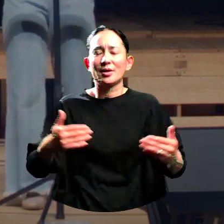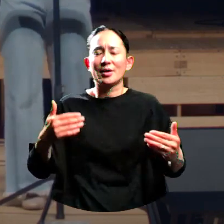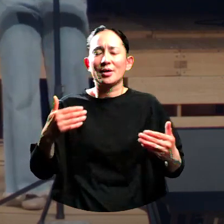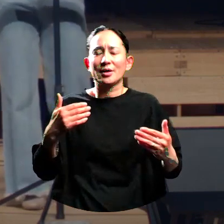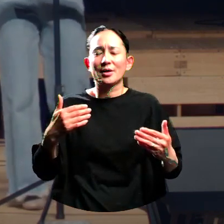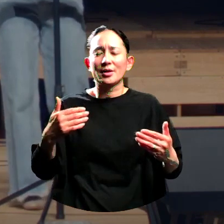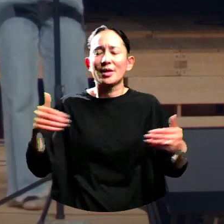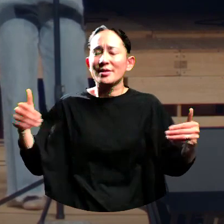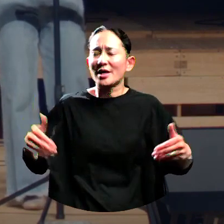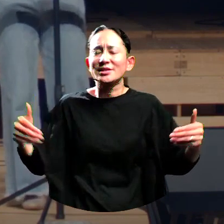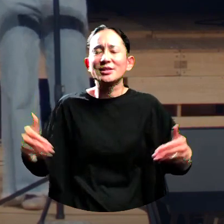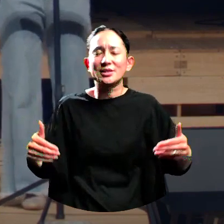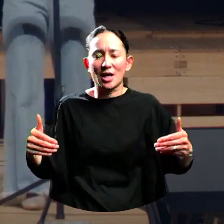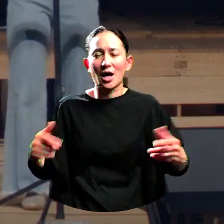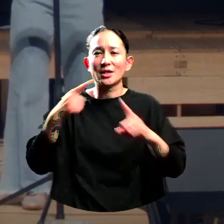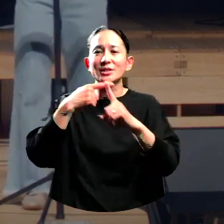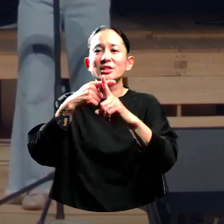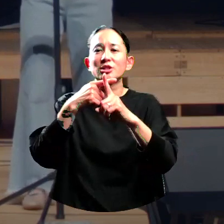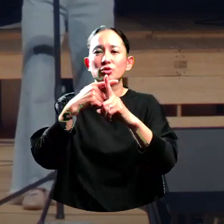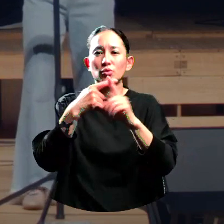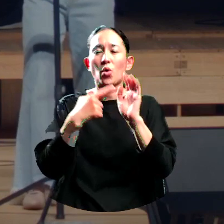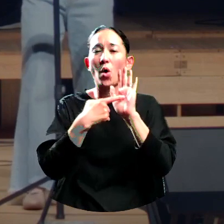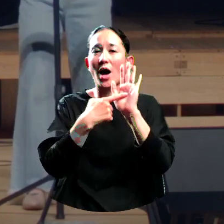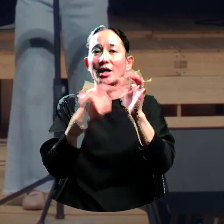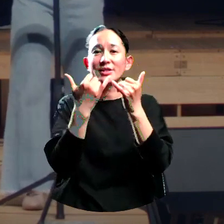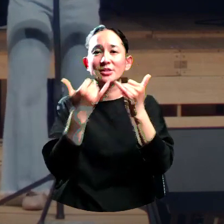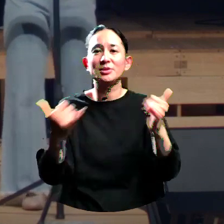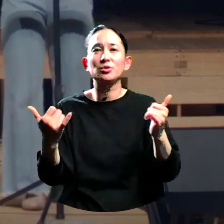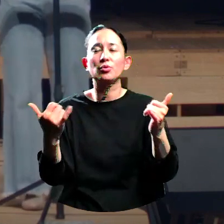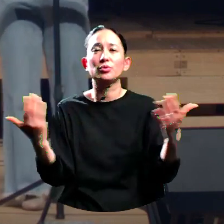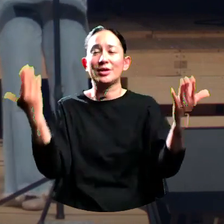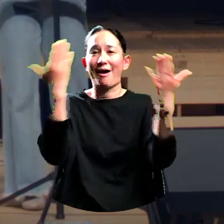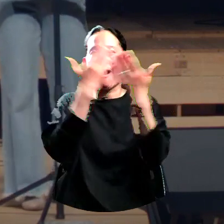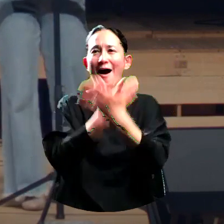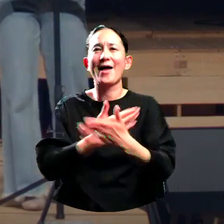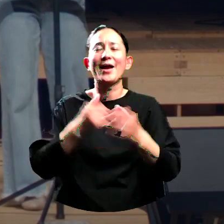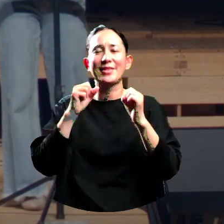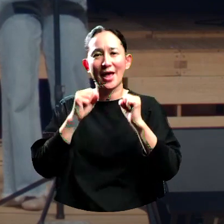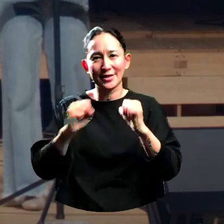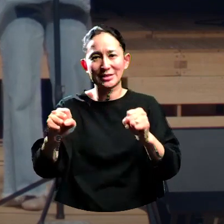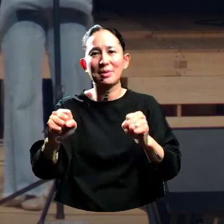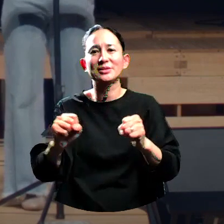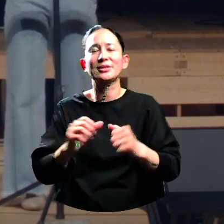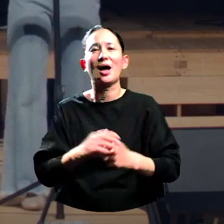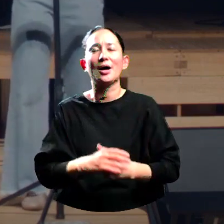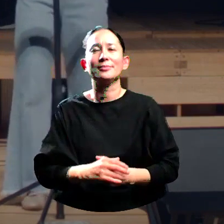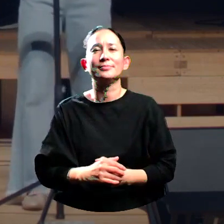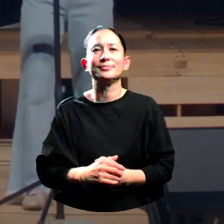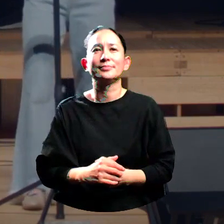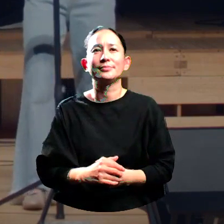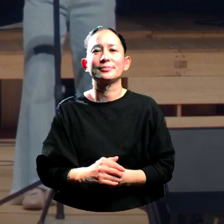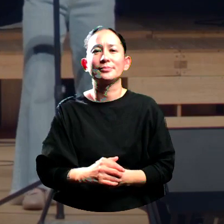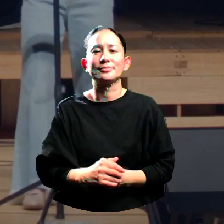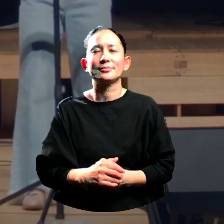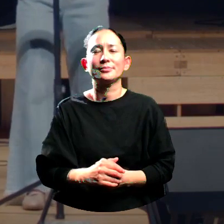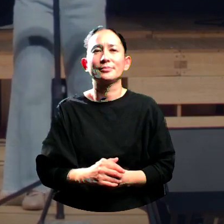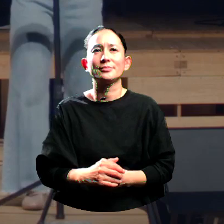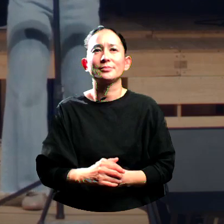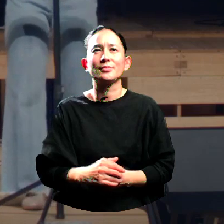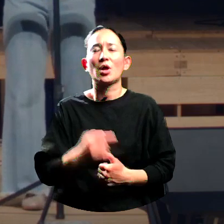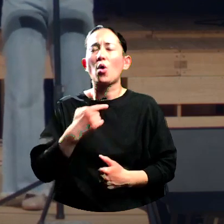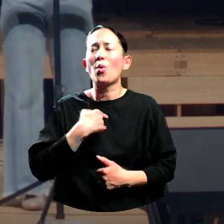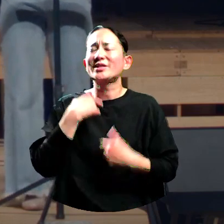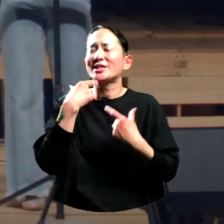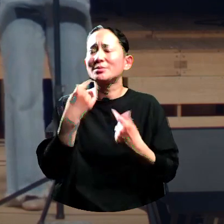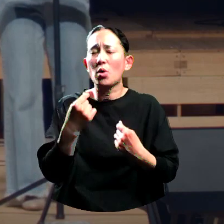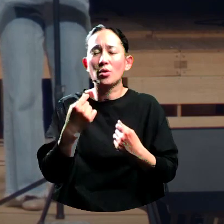The resurrection of Jesus transformed the disciples into the witnesses who gave their lives to spread the good news of Jesus. 私